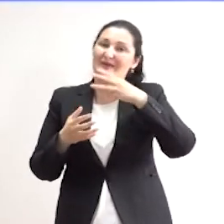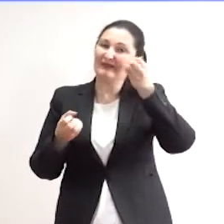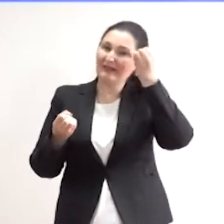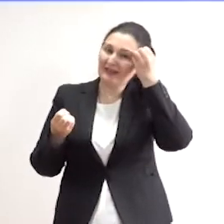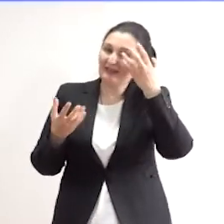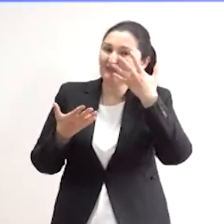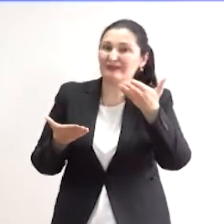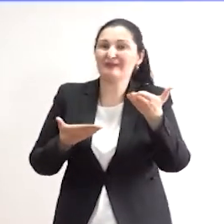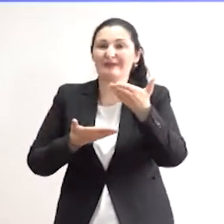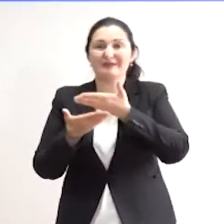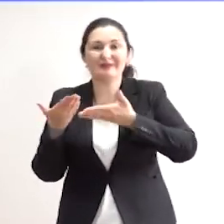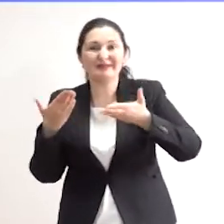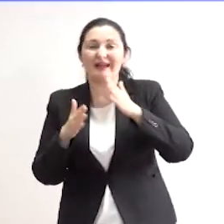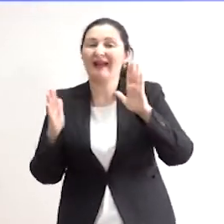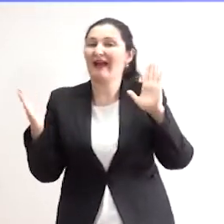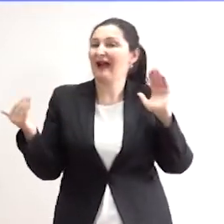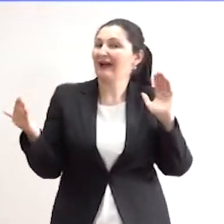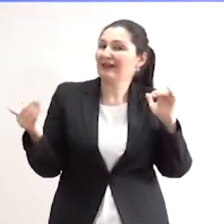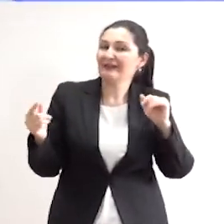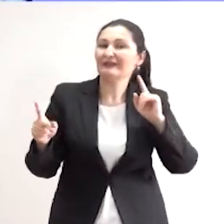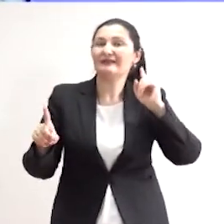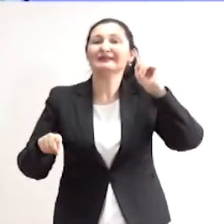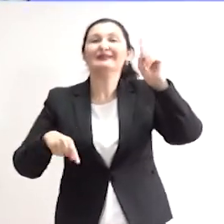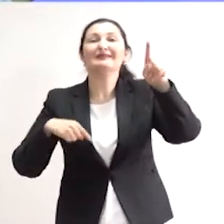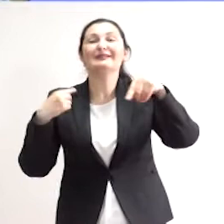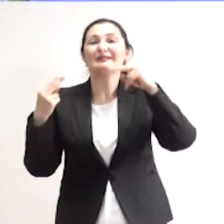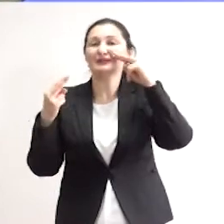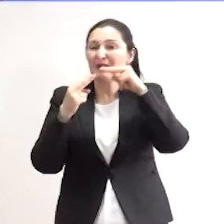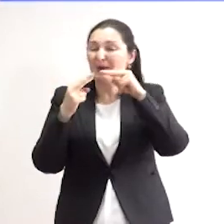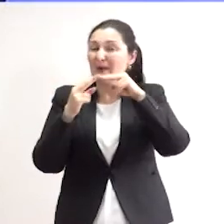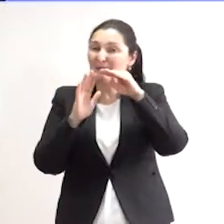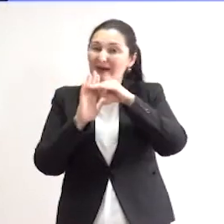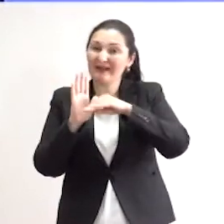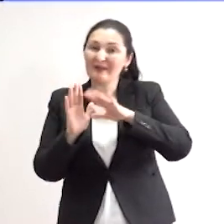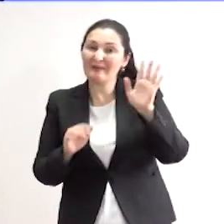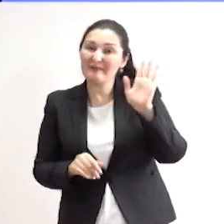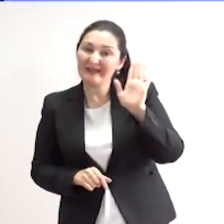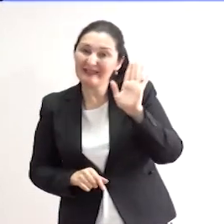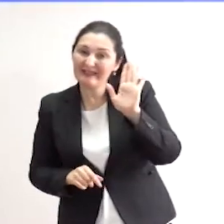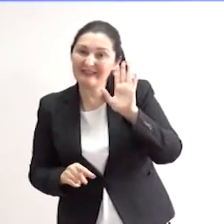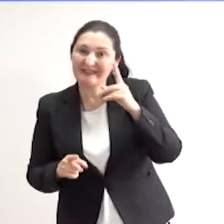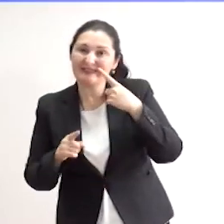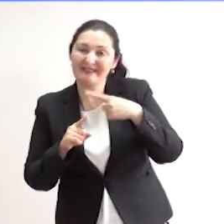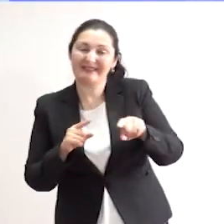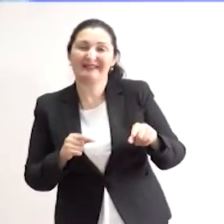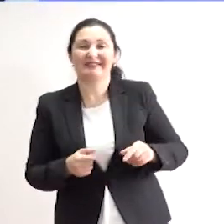ما با شما خیر خوش میگویم تا برنامه های دیگر.